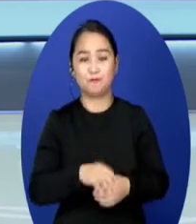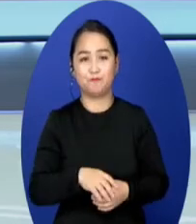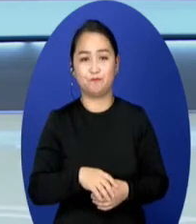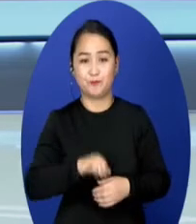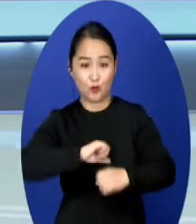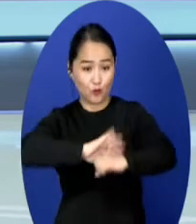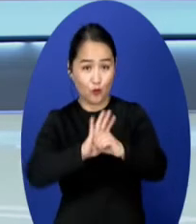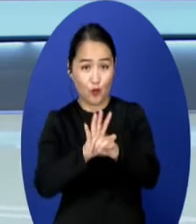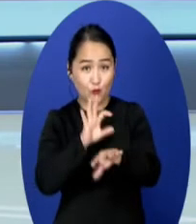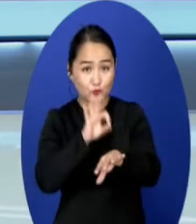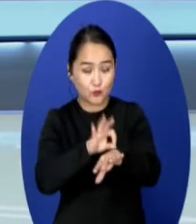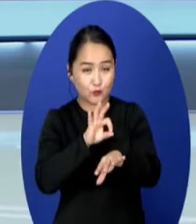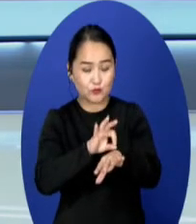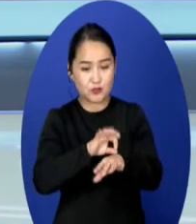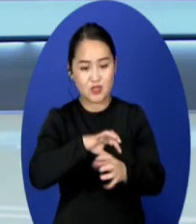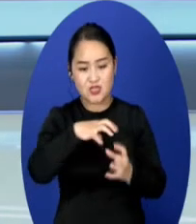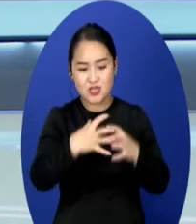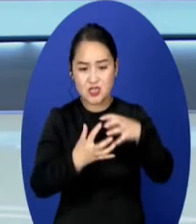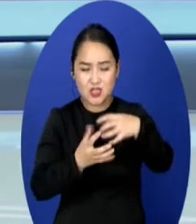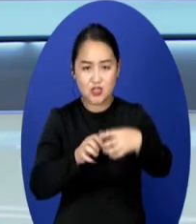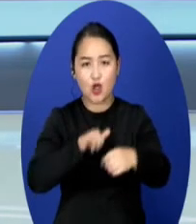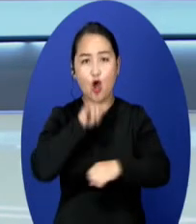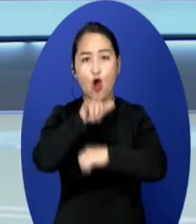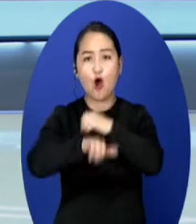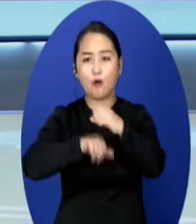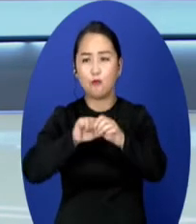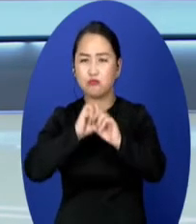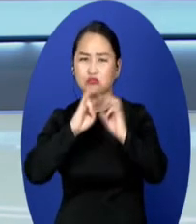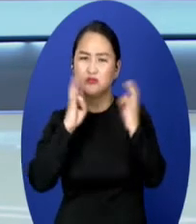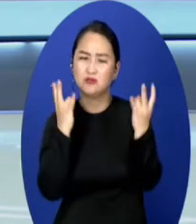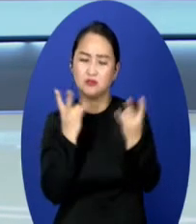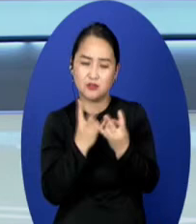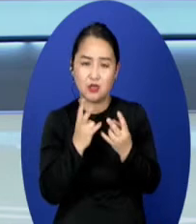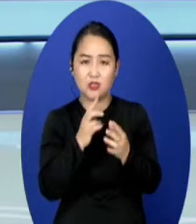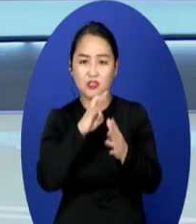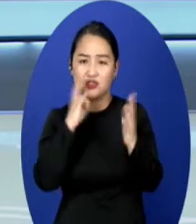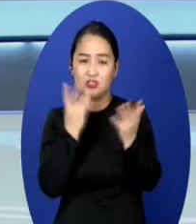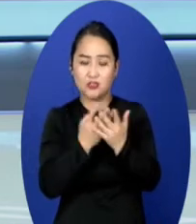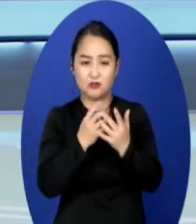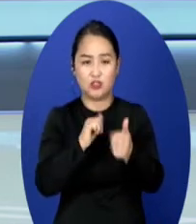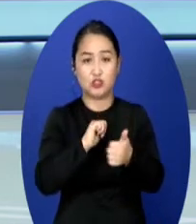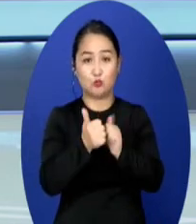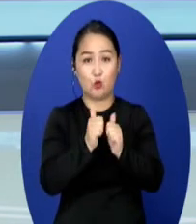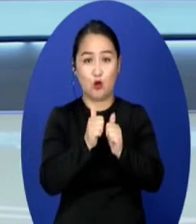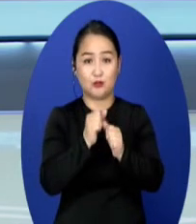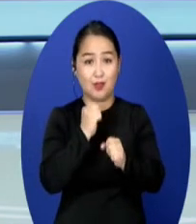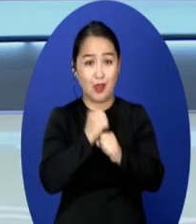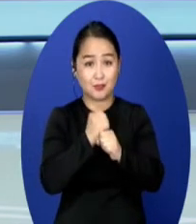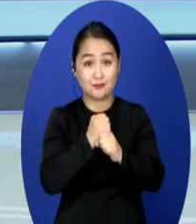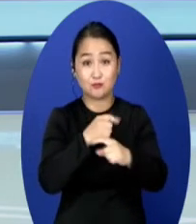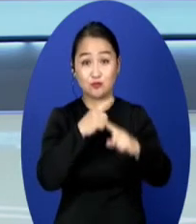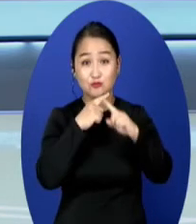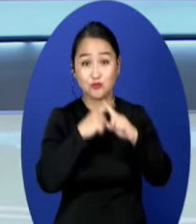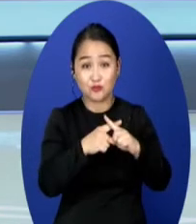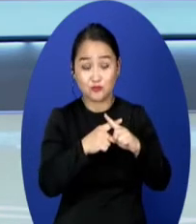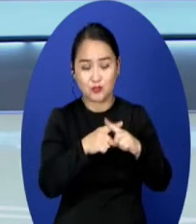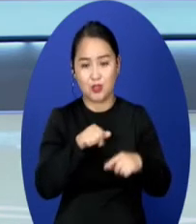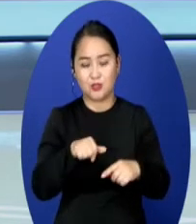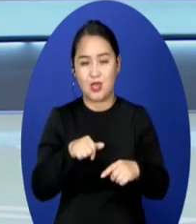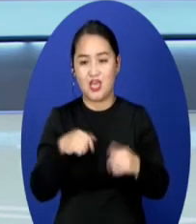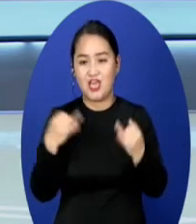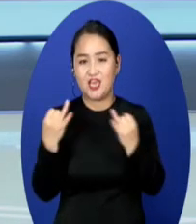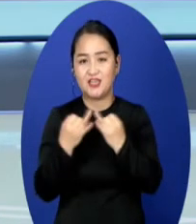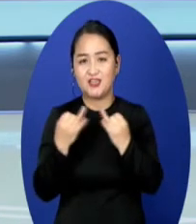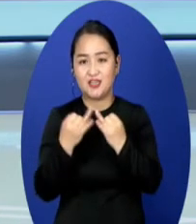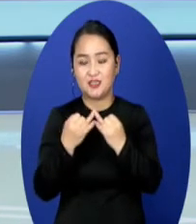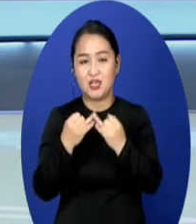COVID-19 вирусны халдварын улмаас дэлхийд дахинд олон нийтийг хамарсан спортын арга хэмжээ цуслагдсан. Тэгвэл яг энэ үед цахим спорт өмнөхөөс